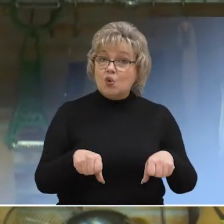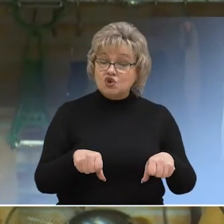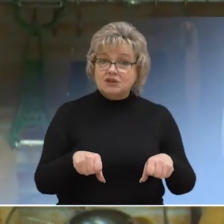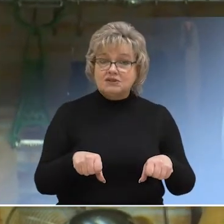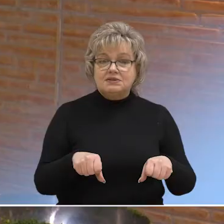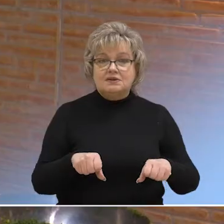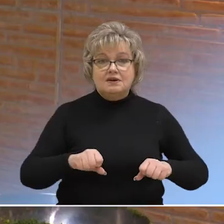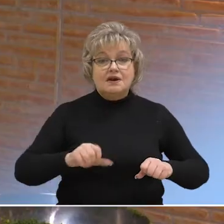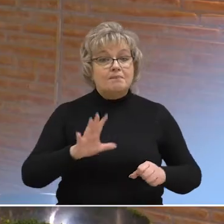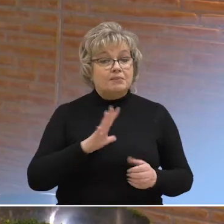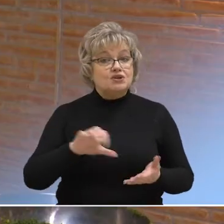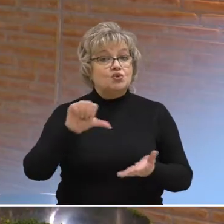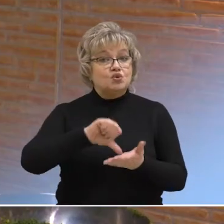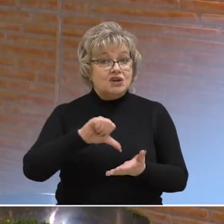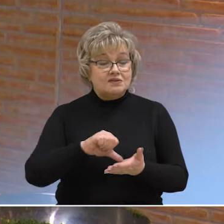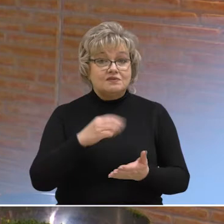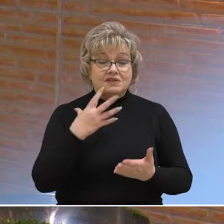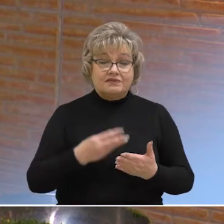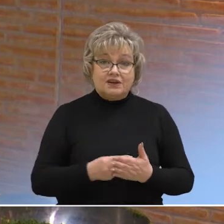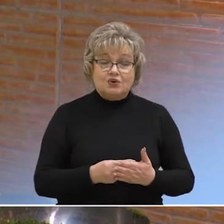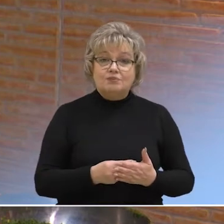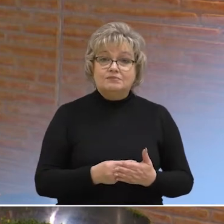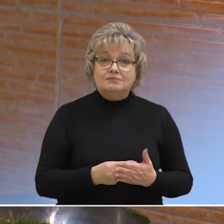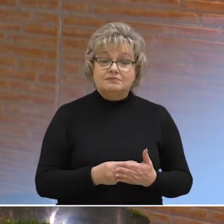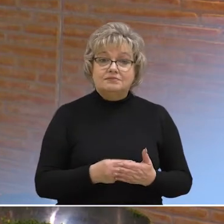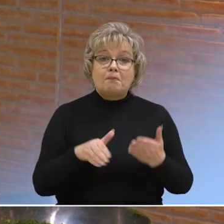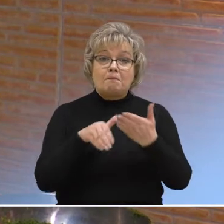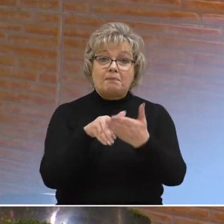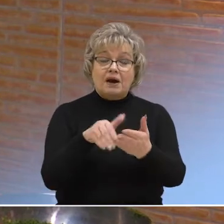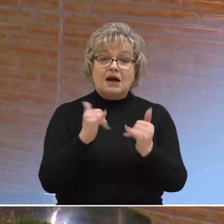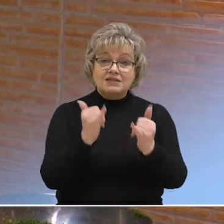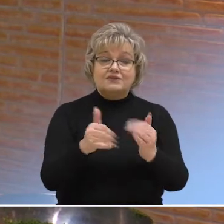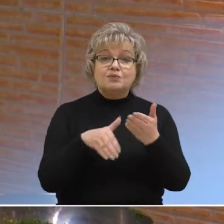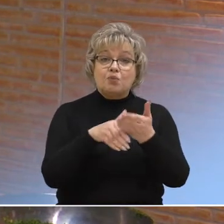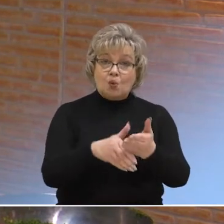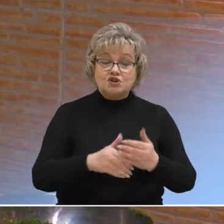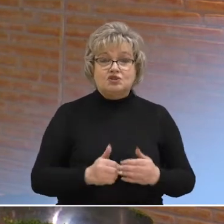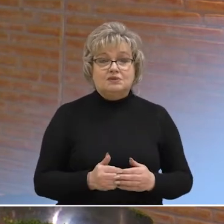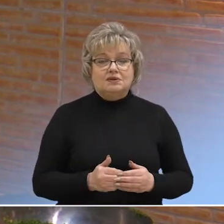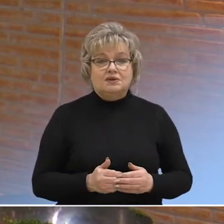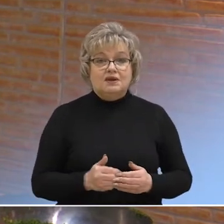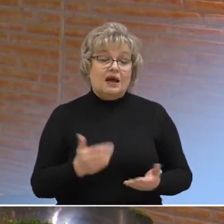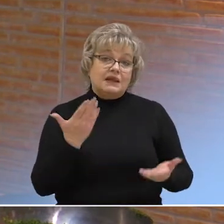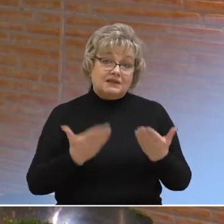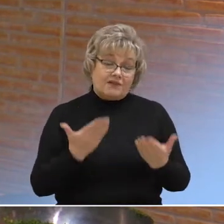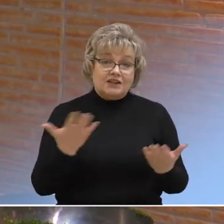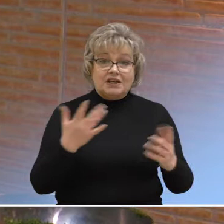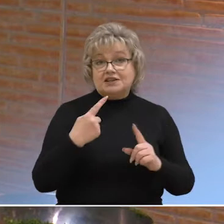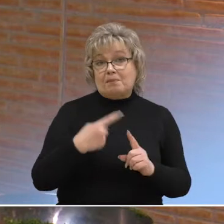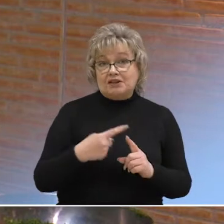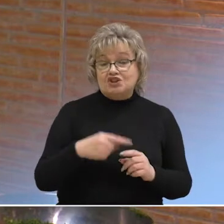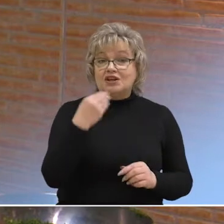быть более сопричастным, соответственно, к людям, оказывать помощь и. Ну, как-то, да, наверное, каким-то